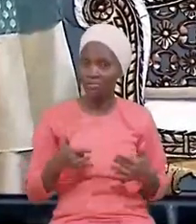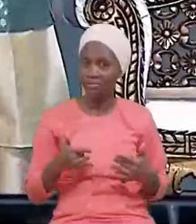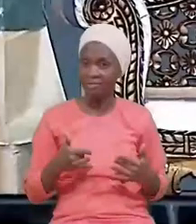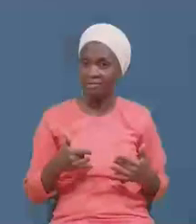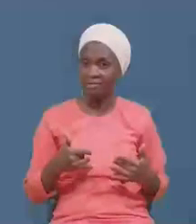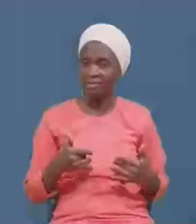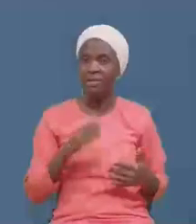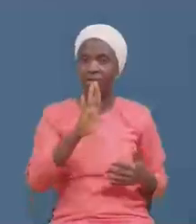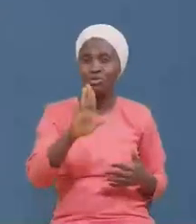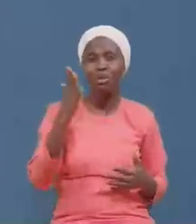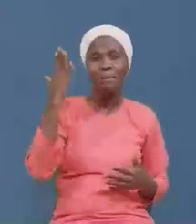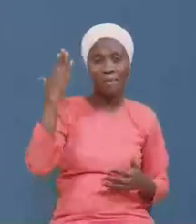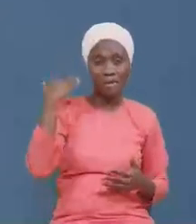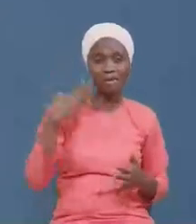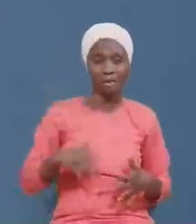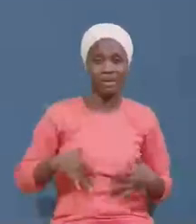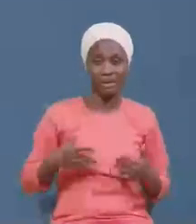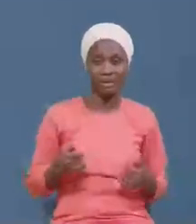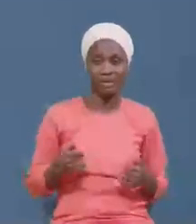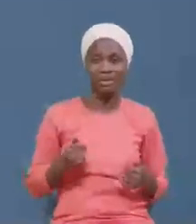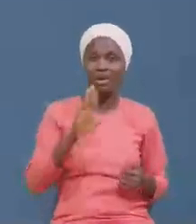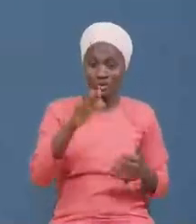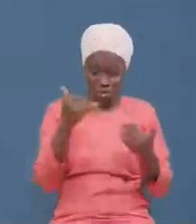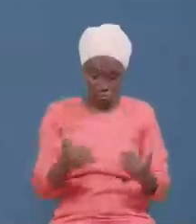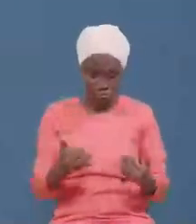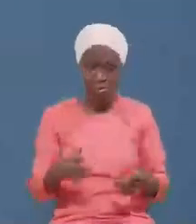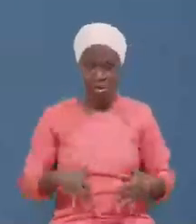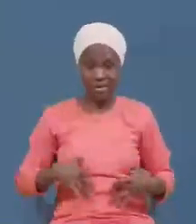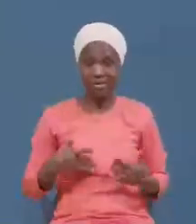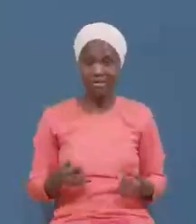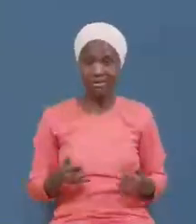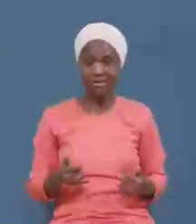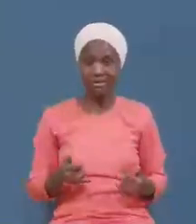passé, votre présent, votre futur,